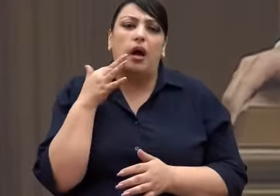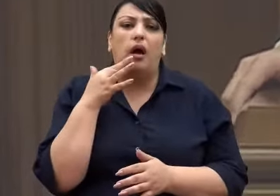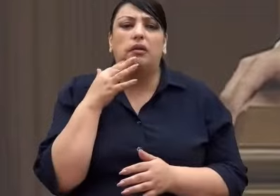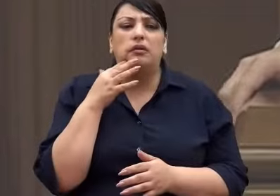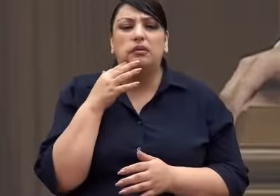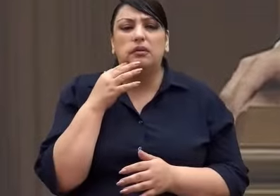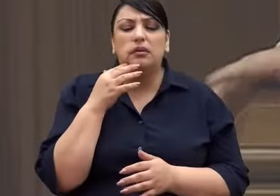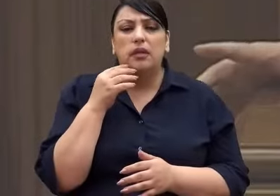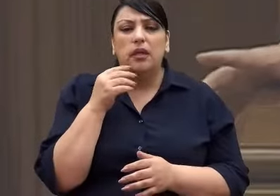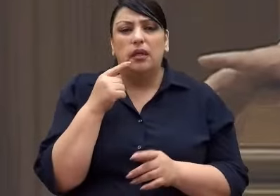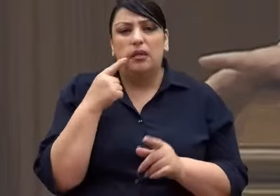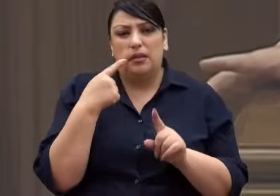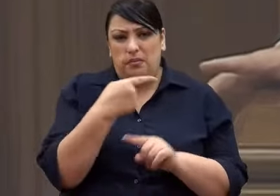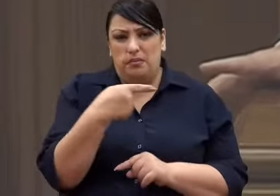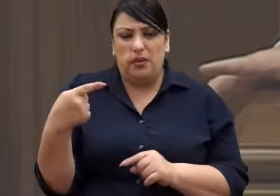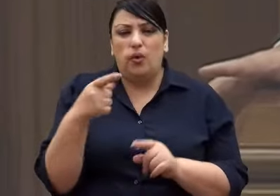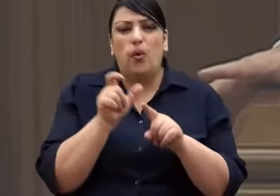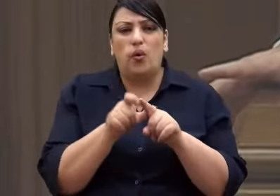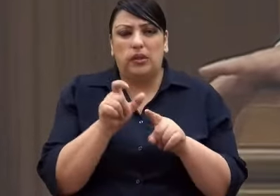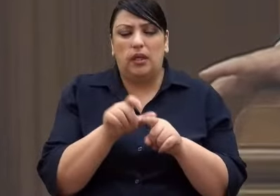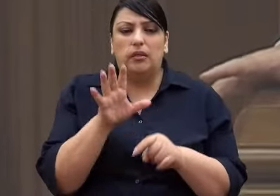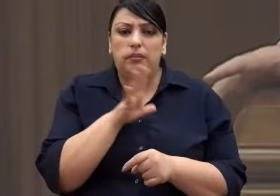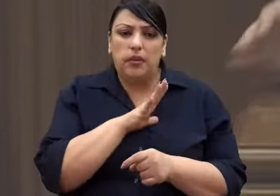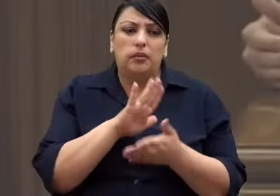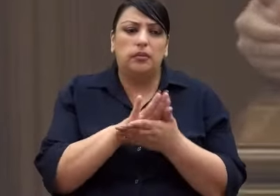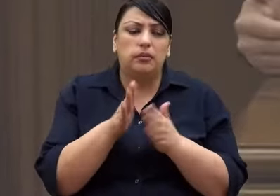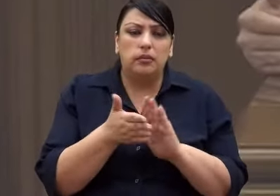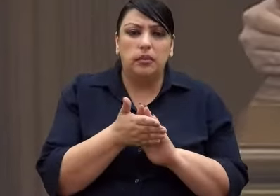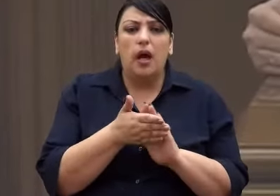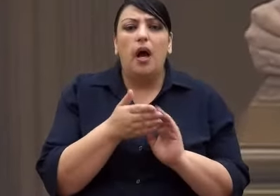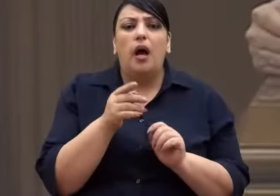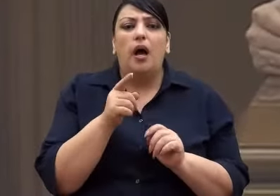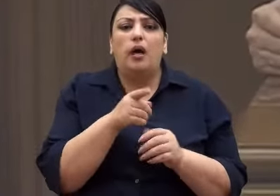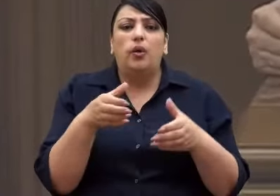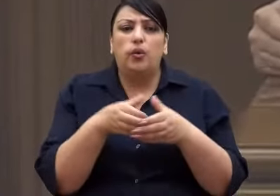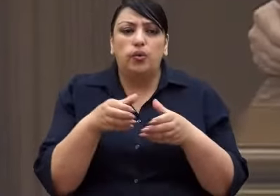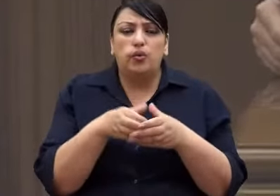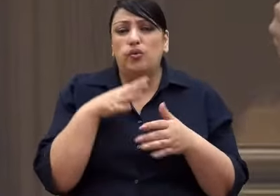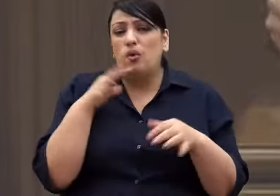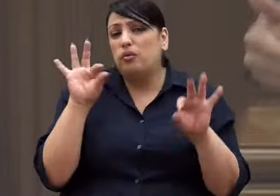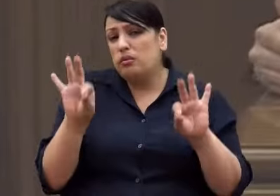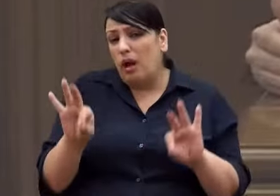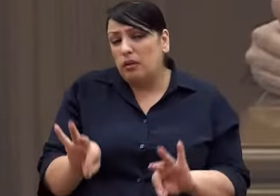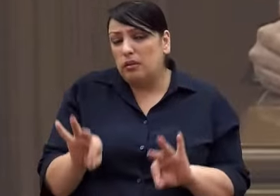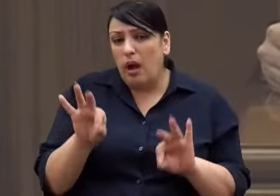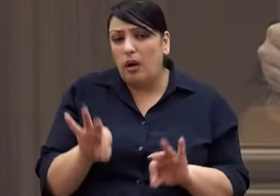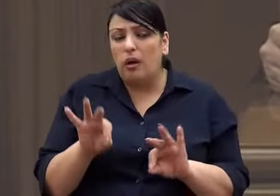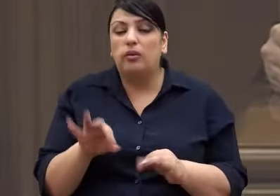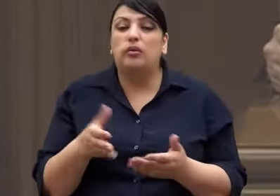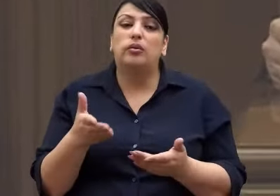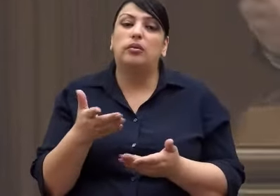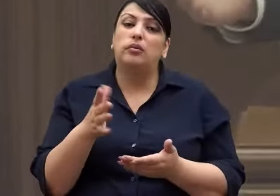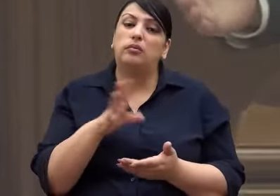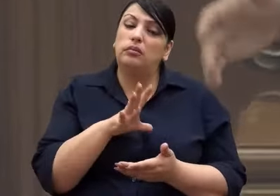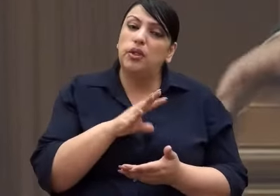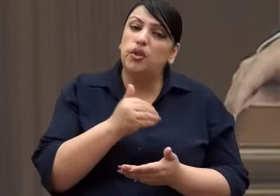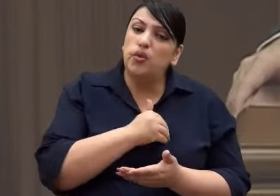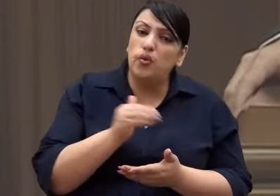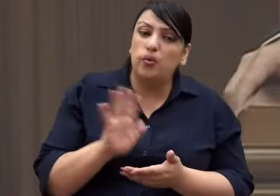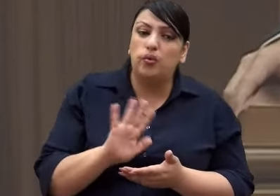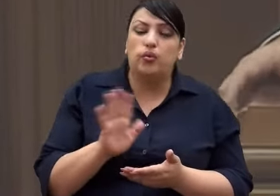իբր քաղաքացիական պայմանագիր կուսակցությունը դանդաղեցնում է այդ ընթացքը, չի ցանկանում դա անել, չգիտեմ,